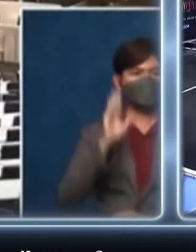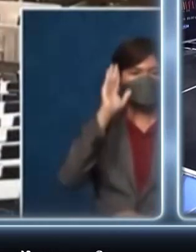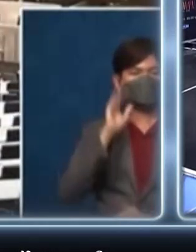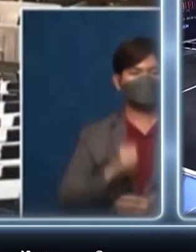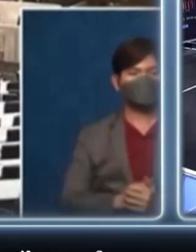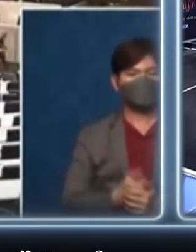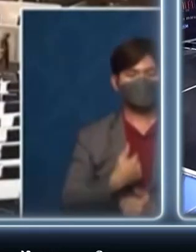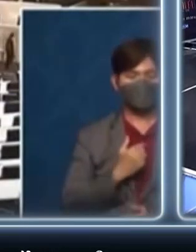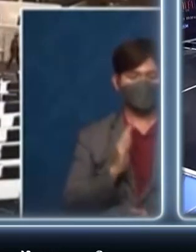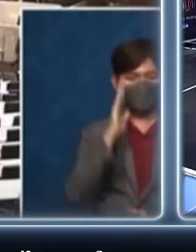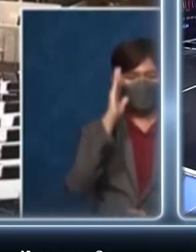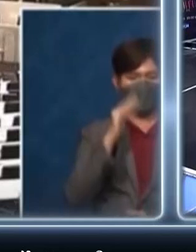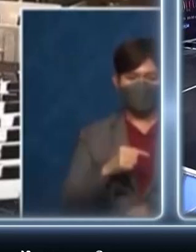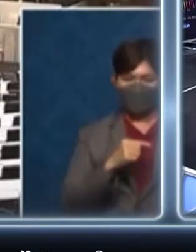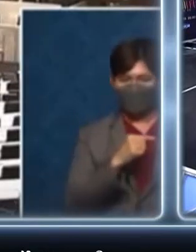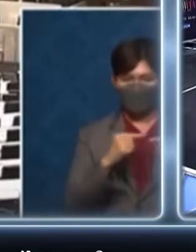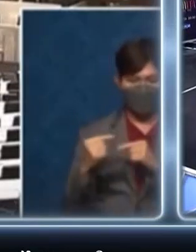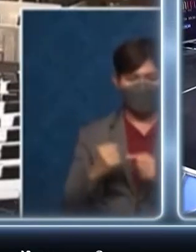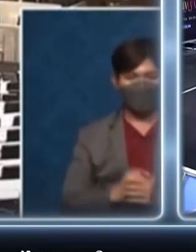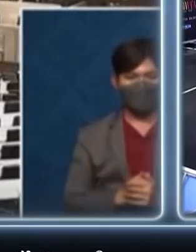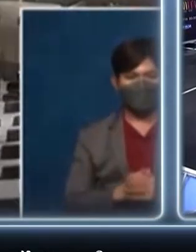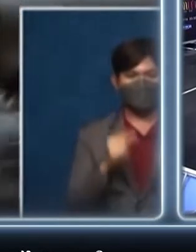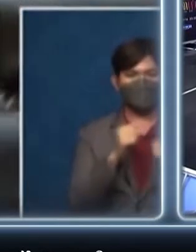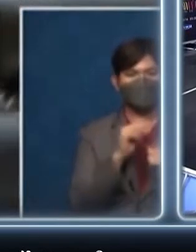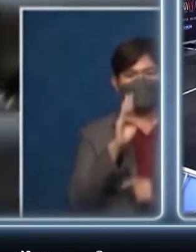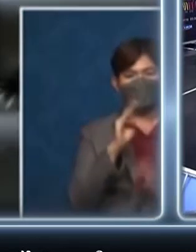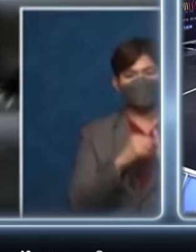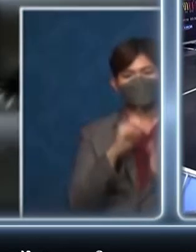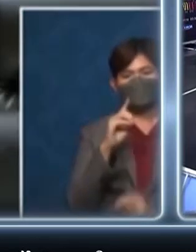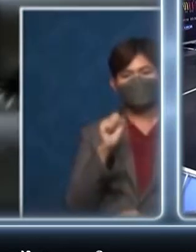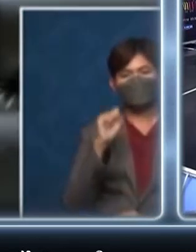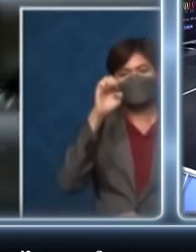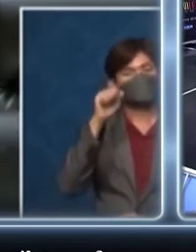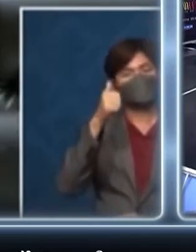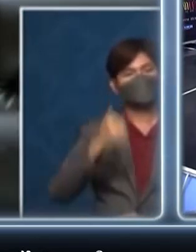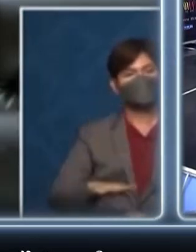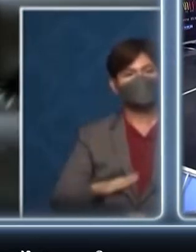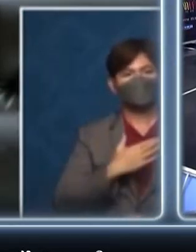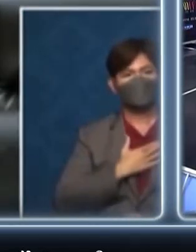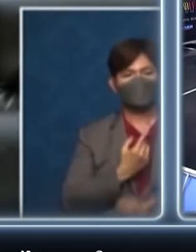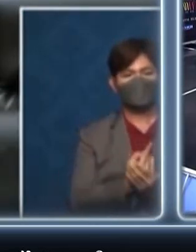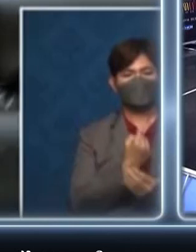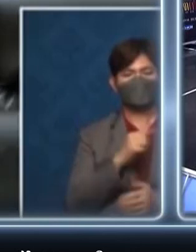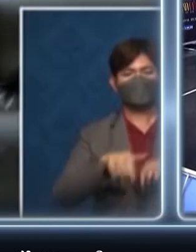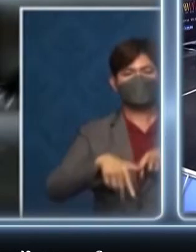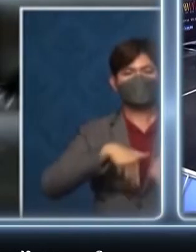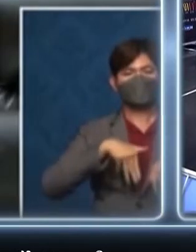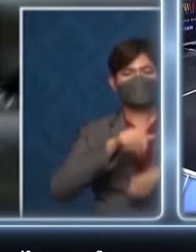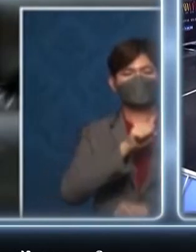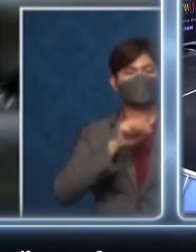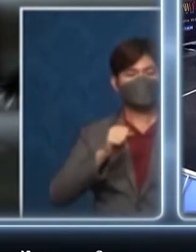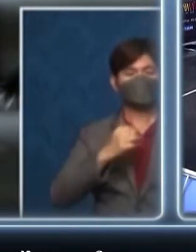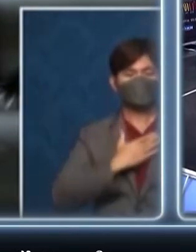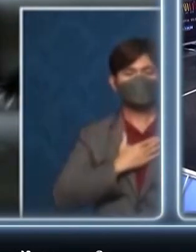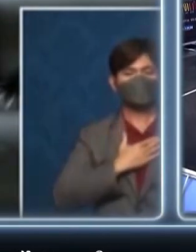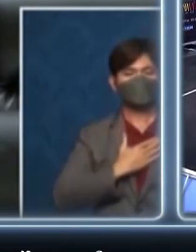มก็อยากประท้วงต่อเนื่องครับผมหน้าบัตรสีก็ไม่ได้ครับผมในฐานะที่เป็นตัวแทนของพี่น้องประชาชนเป็นผู้แทนรา